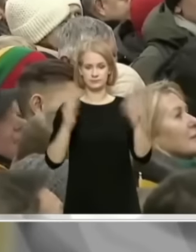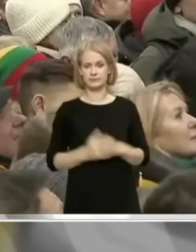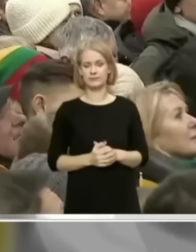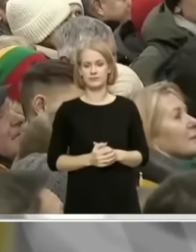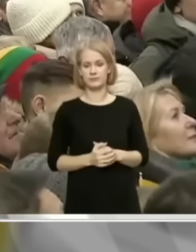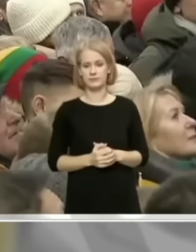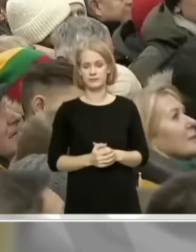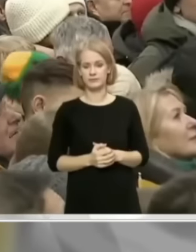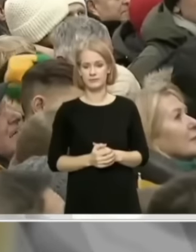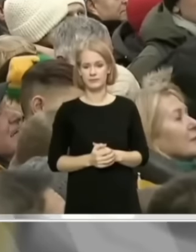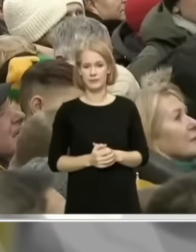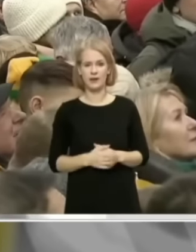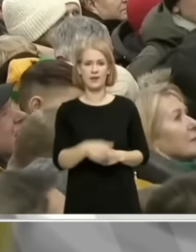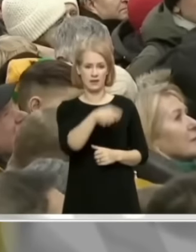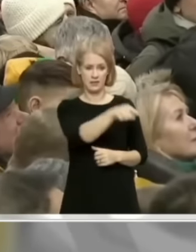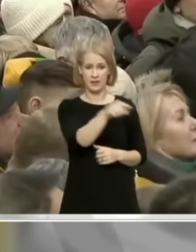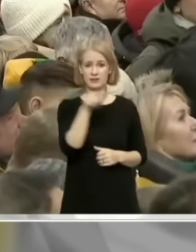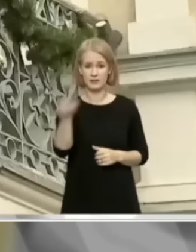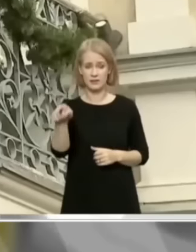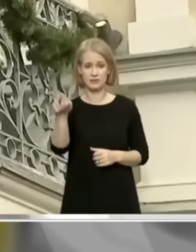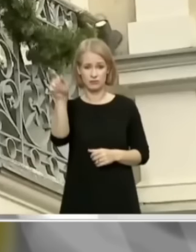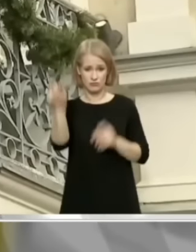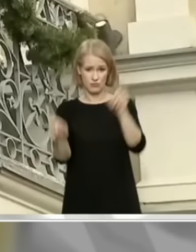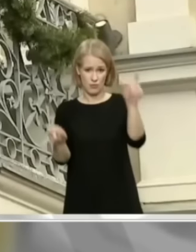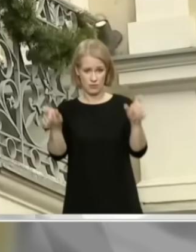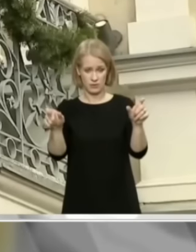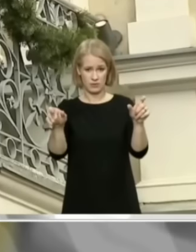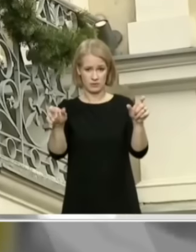Rastų ramybę.